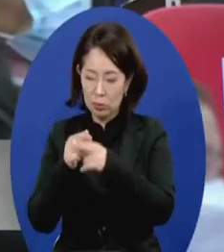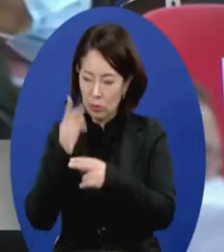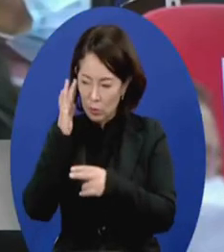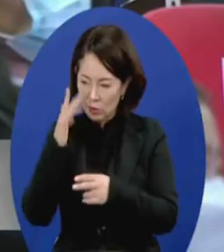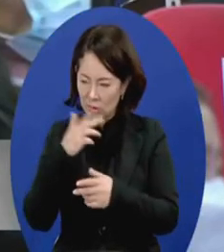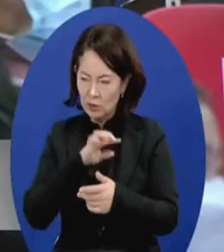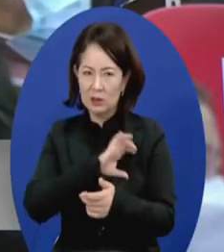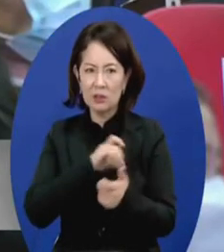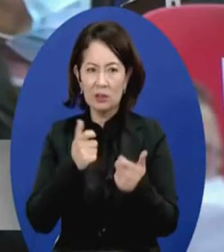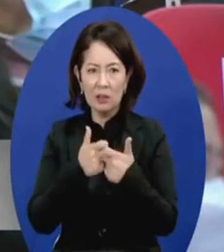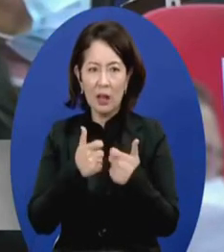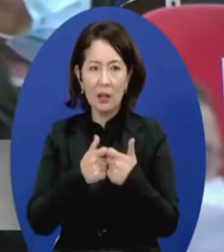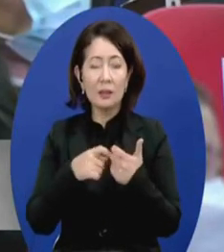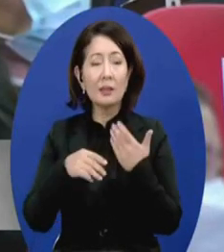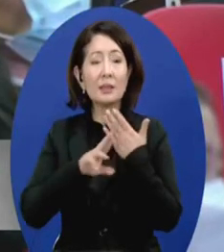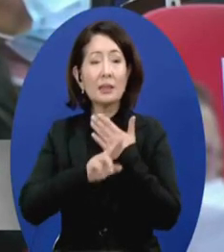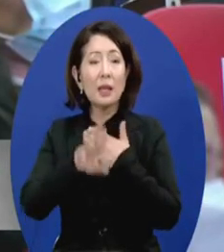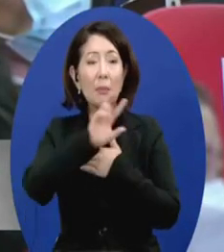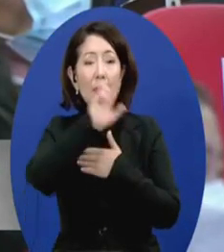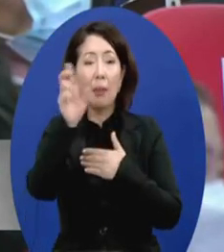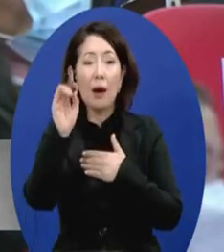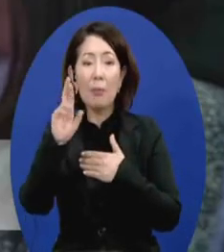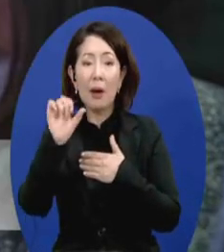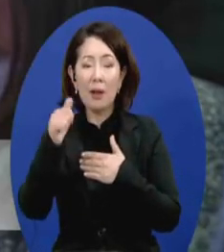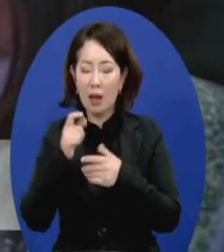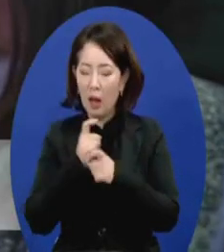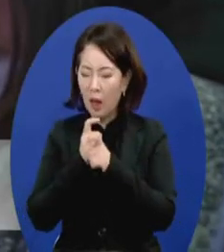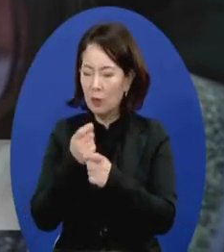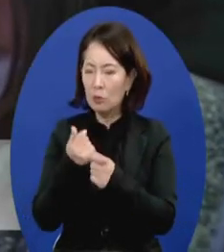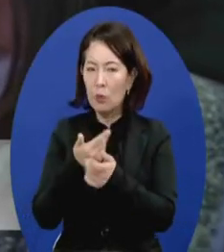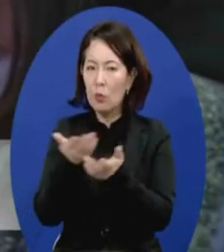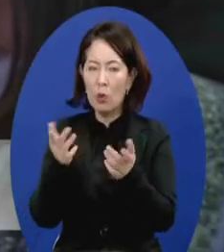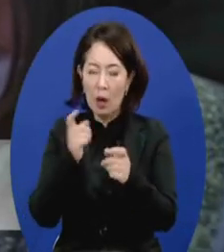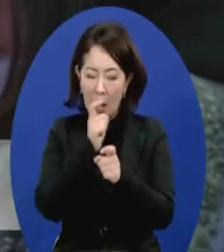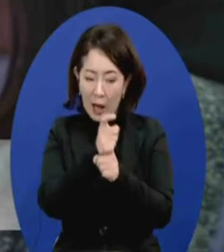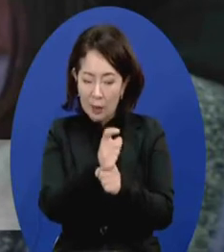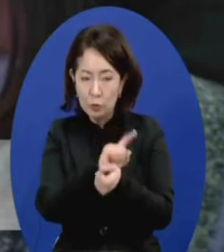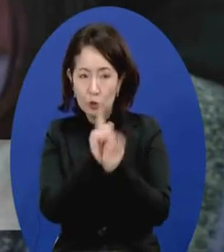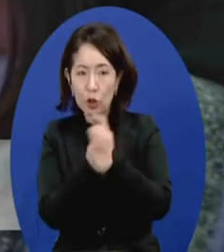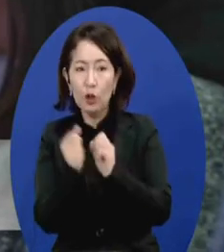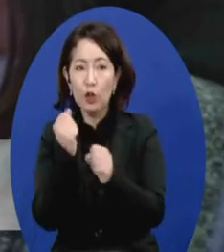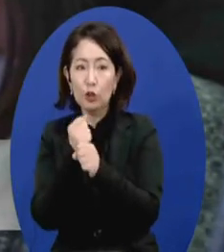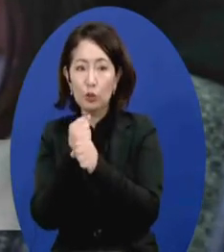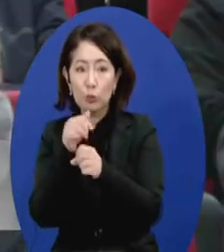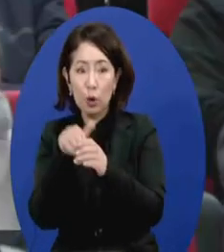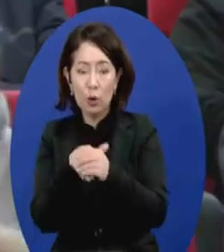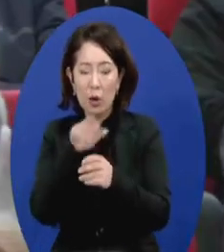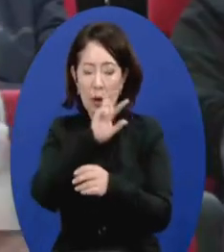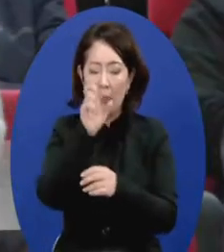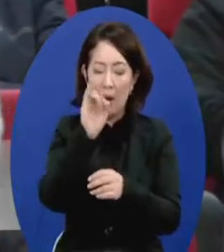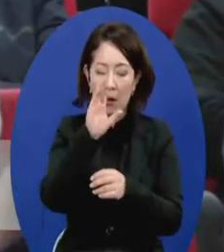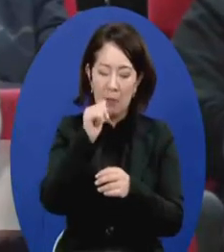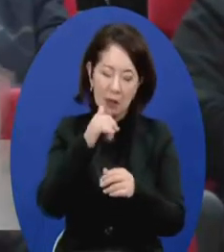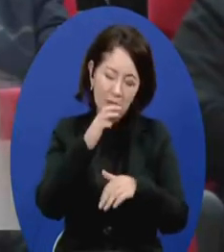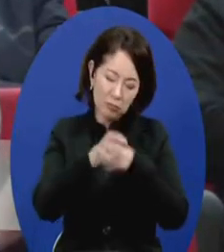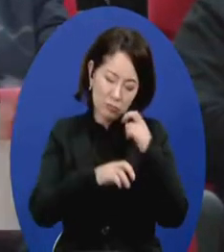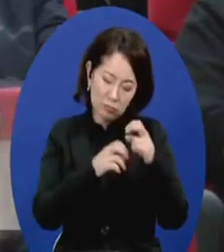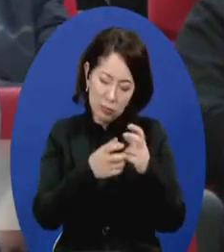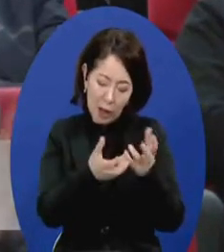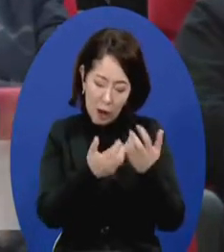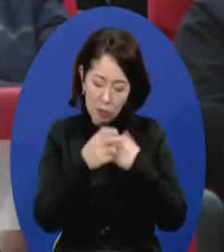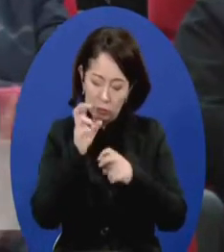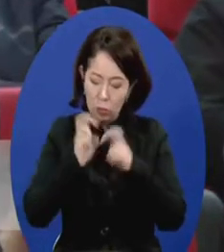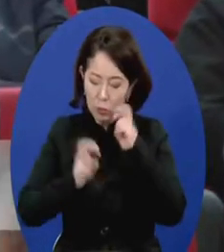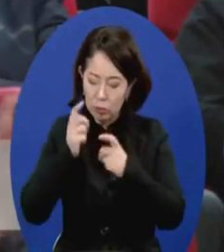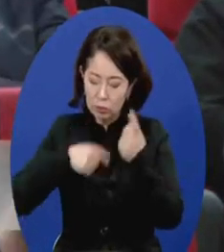их таалагдсан. Цаашид байгалийн баялагийг халамжийн системээр тараахгүй халамжаас хөдөлмөр рүү шилжинэ. Байгалийн баялагийн өрөөгөөжийг үйлдвэржилт боловсролд